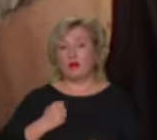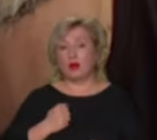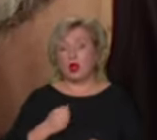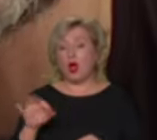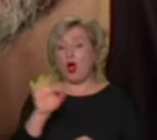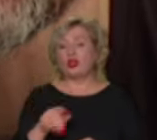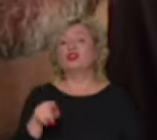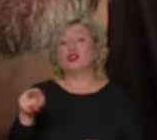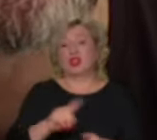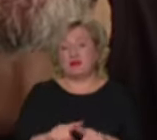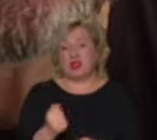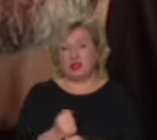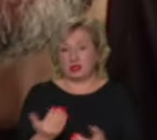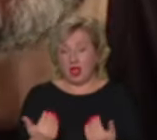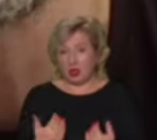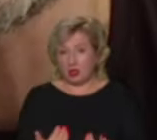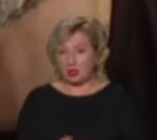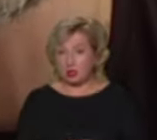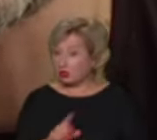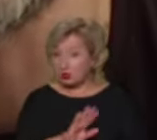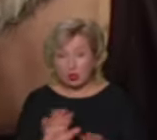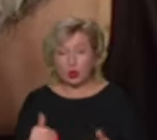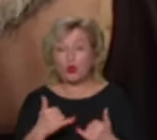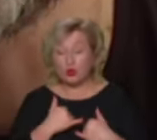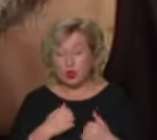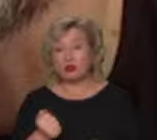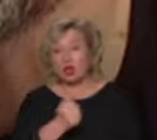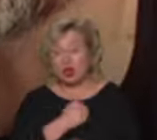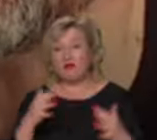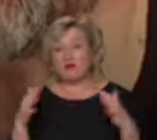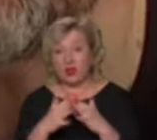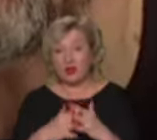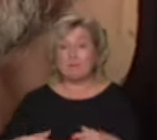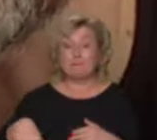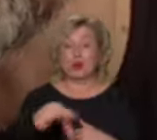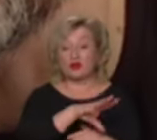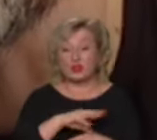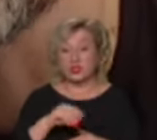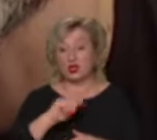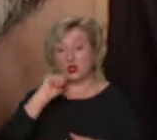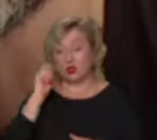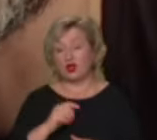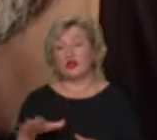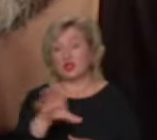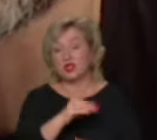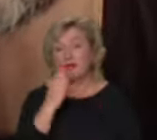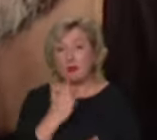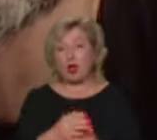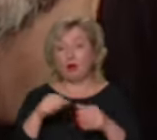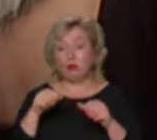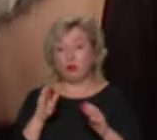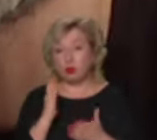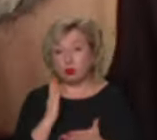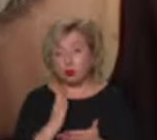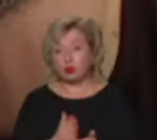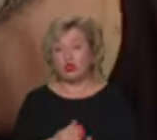що «а що ти мені зробиш?» Ні, в нас, на жаль, війна по всій Україні. І всі мають бути, як то кажуть,